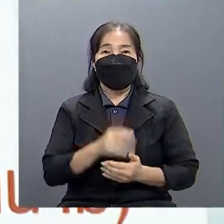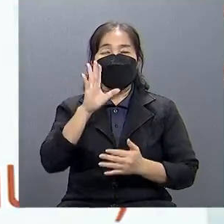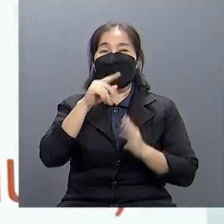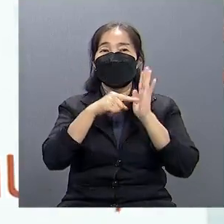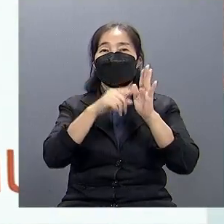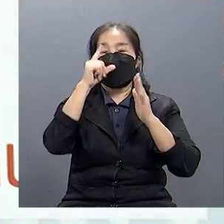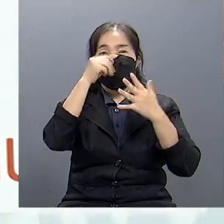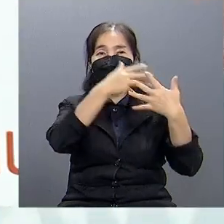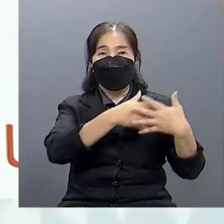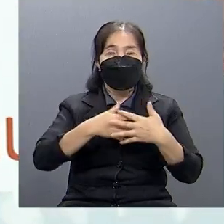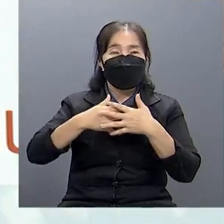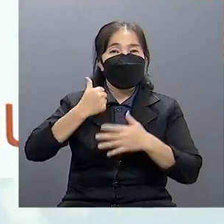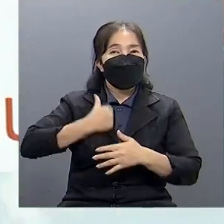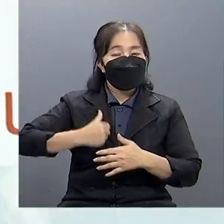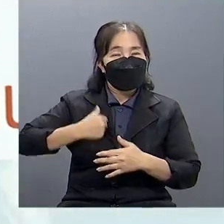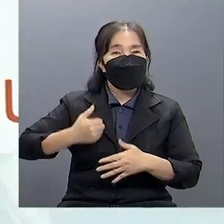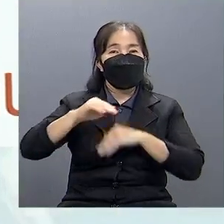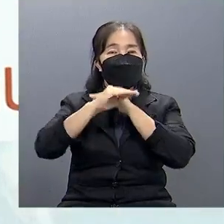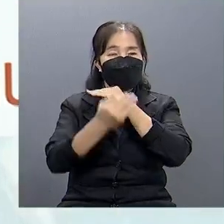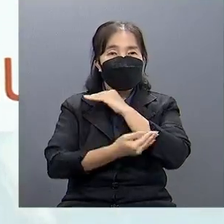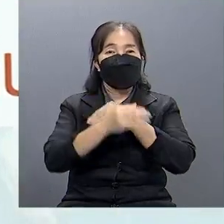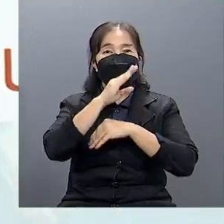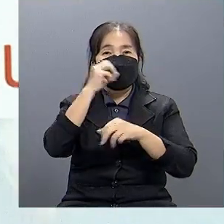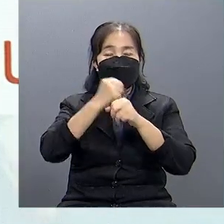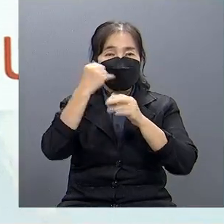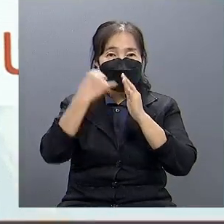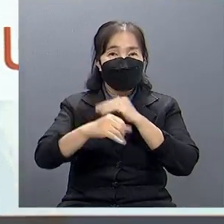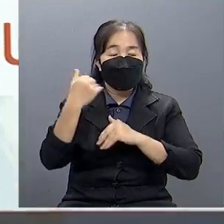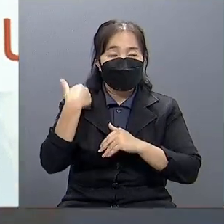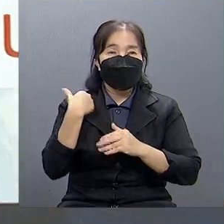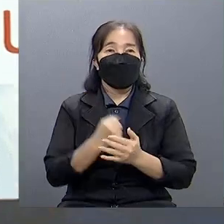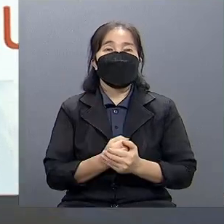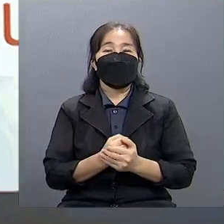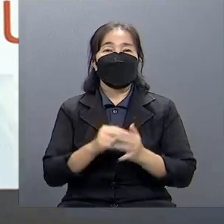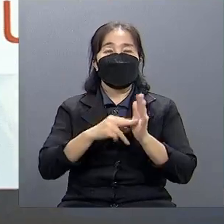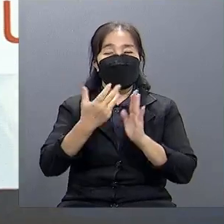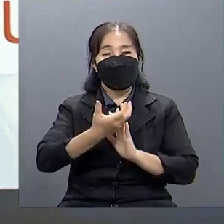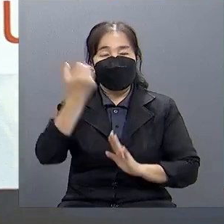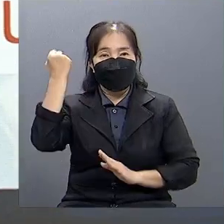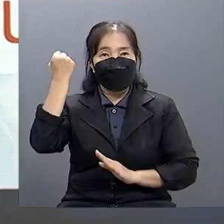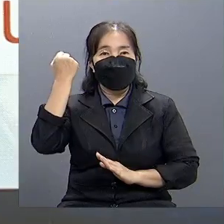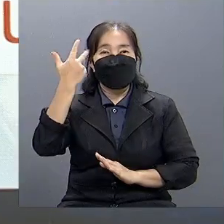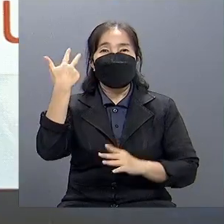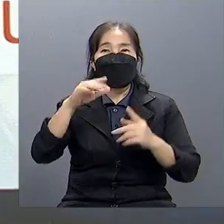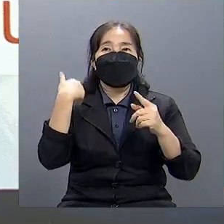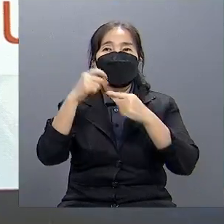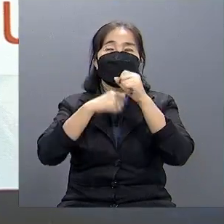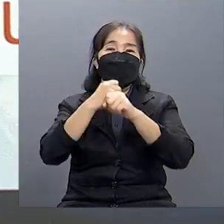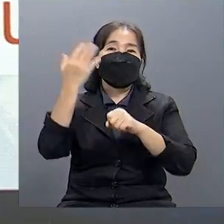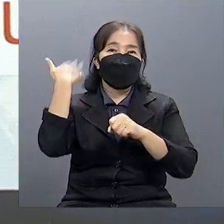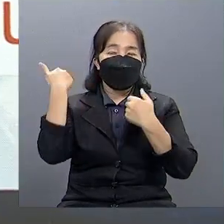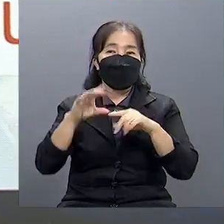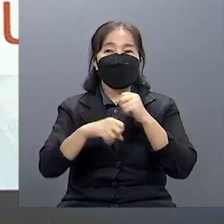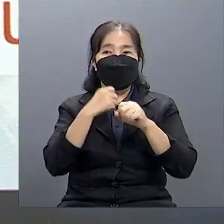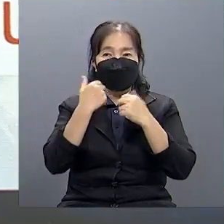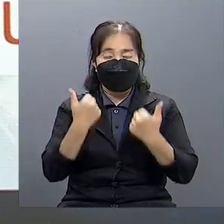ท็อป25ของโลกเป็นครั้งแรกนะคะหลังจากเหตุบุกยึดอาคารรัฐสภาเมื่อปีที่แล้วทำให้ประชาธิปไตย